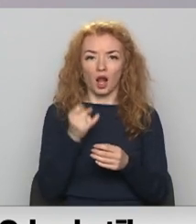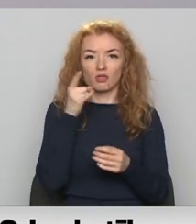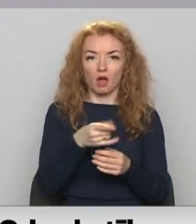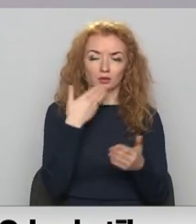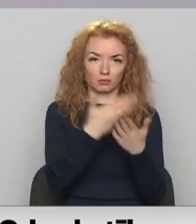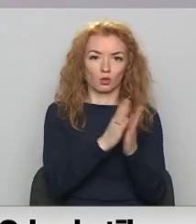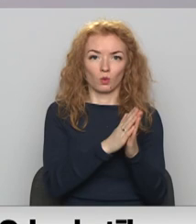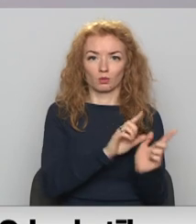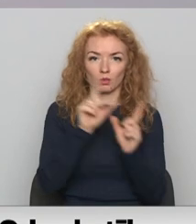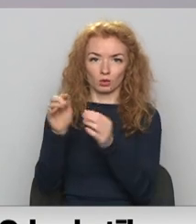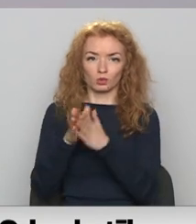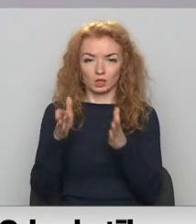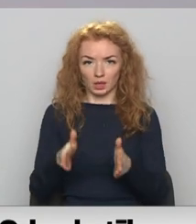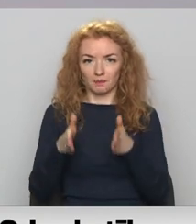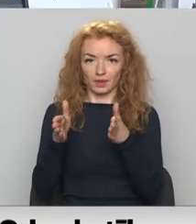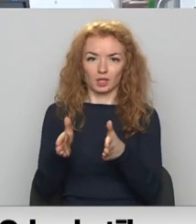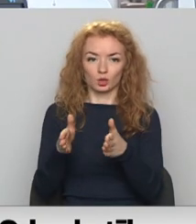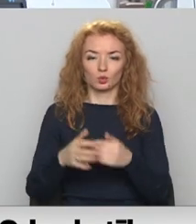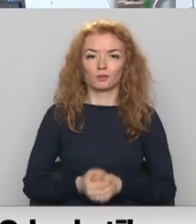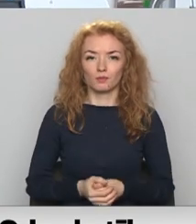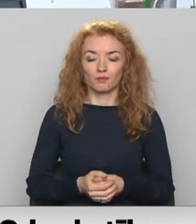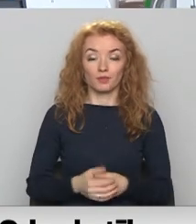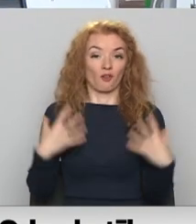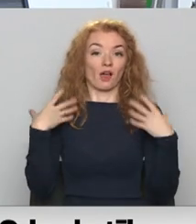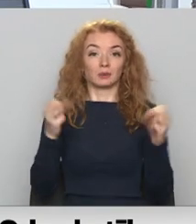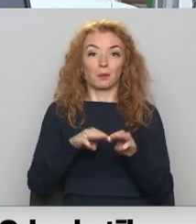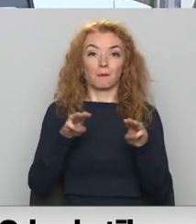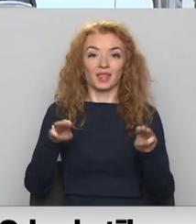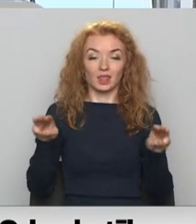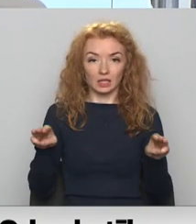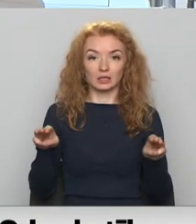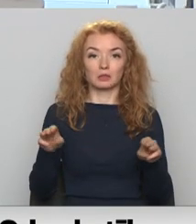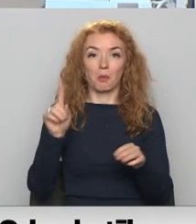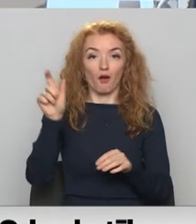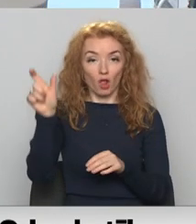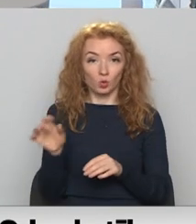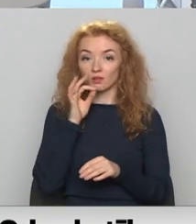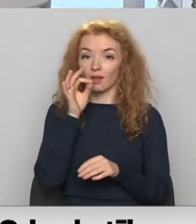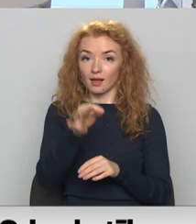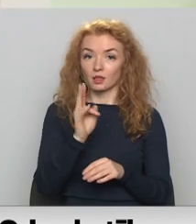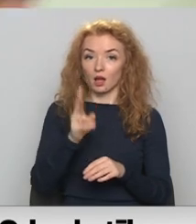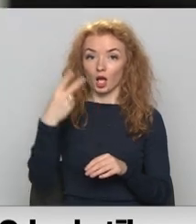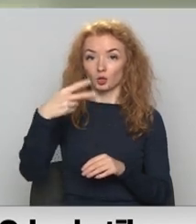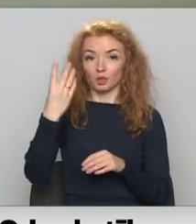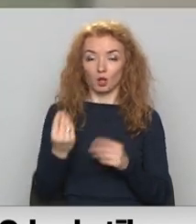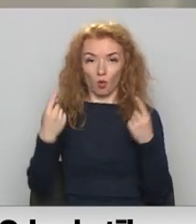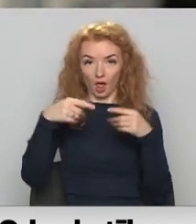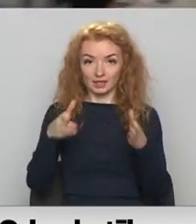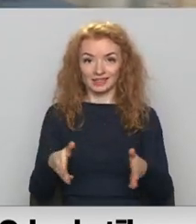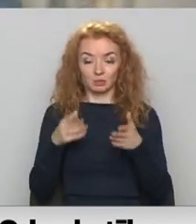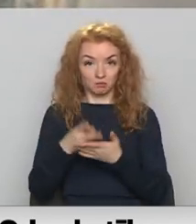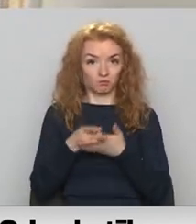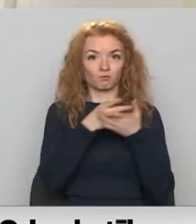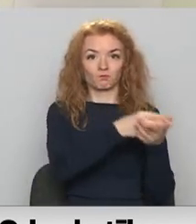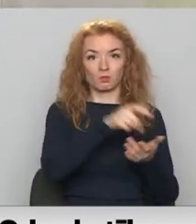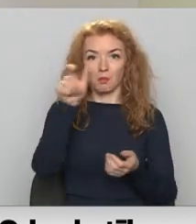slimnīcu, jo mēs uz tādu izsaukumu varam nedoties. Veselības ministrs Daniels Pavļots vakar ziņoja, ka 20 dienu laikā stacionēto